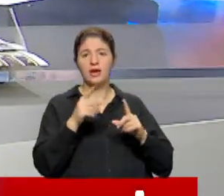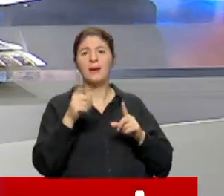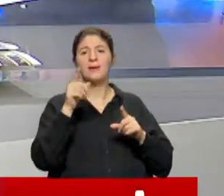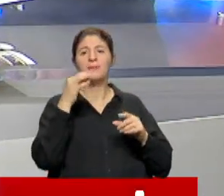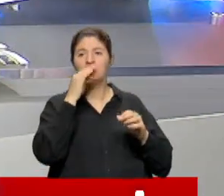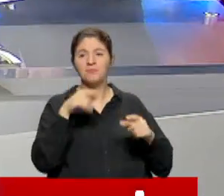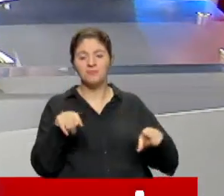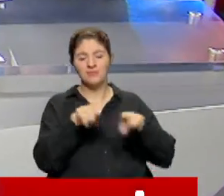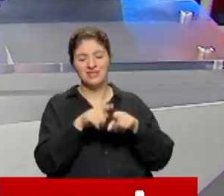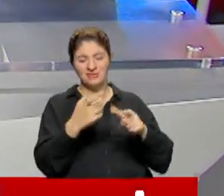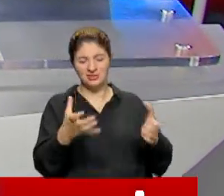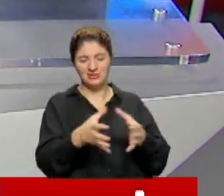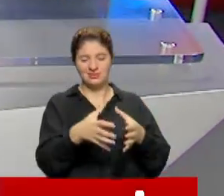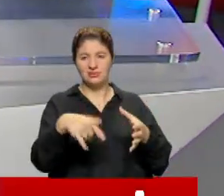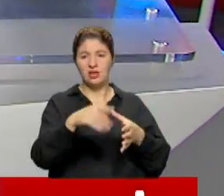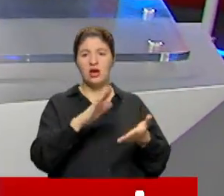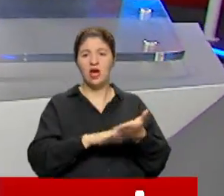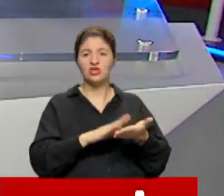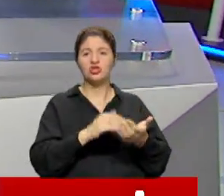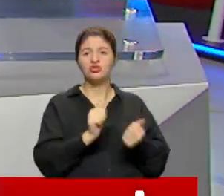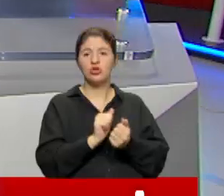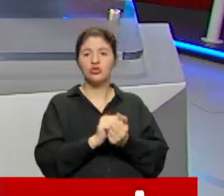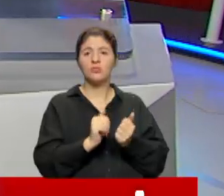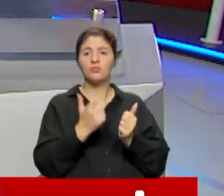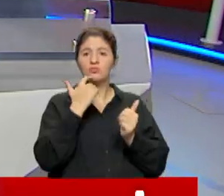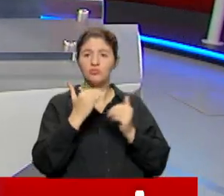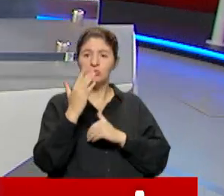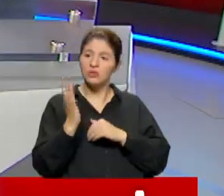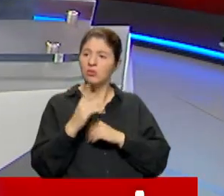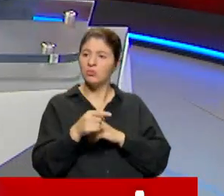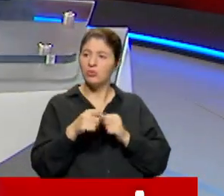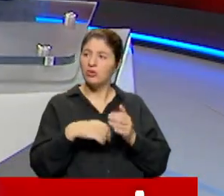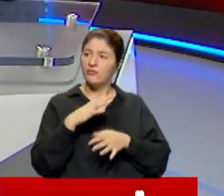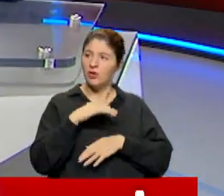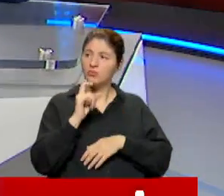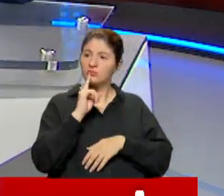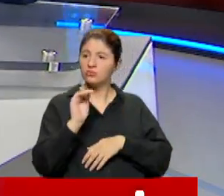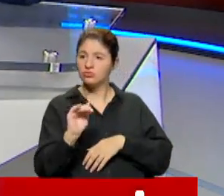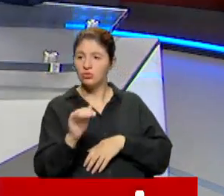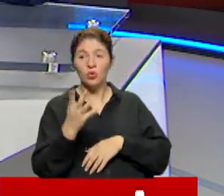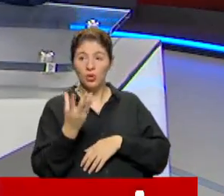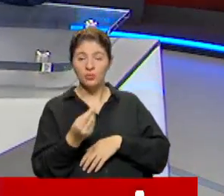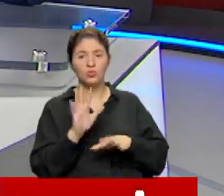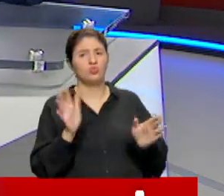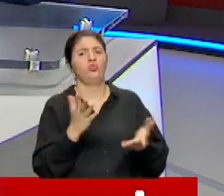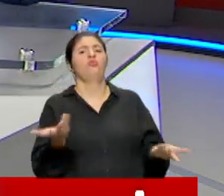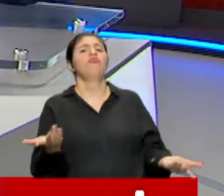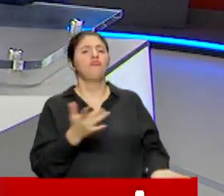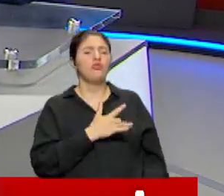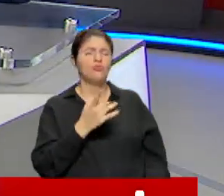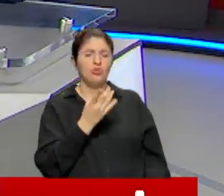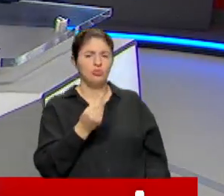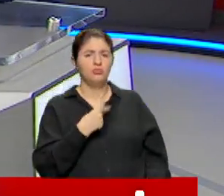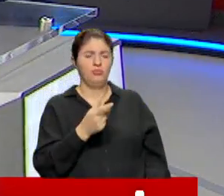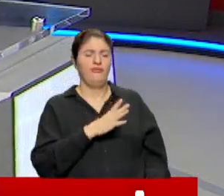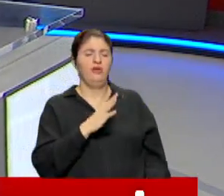e kadroya arkadaşına dostuna büyüğüne ya hani böyle bir durum var mı diye sorulmuş olabilir Yok canım olur mu öyle şey